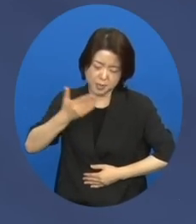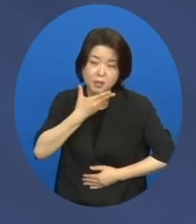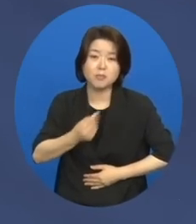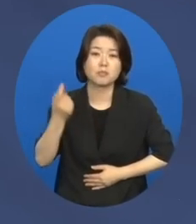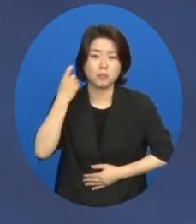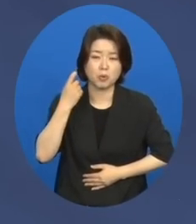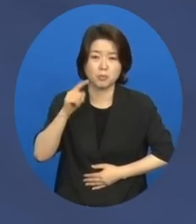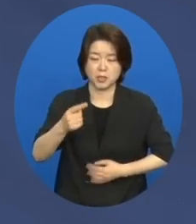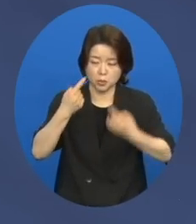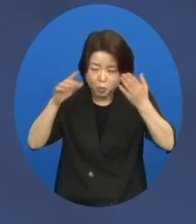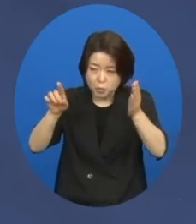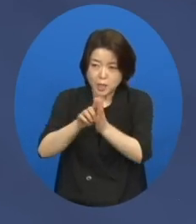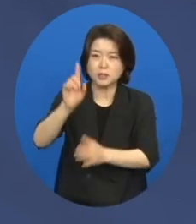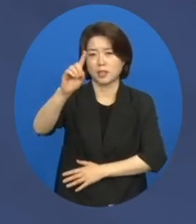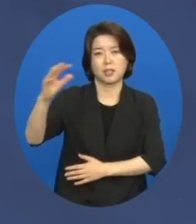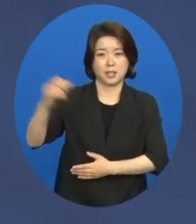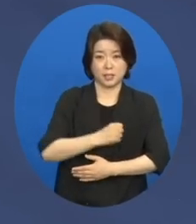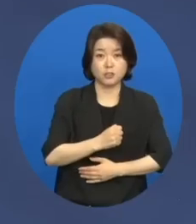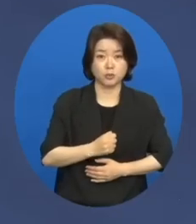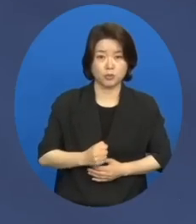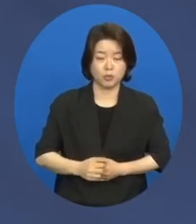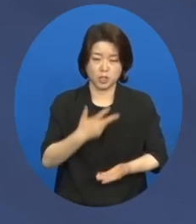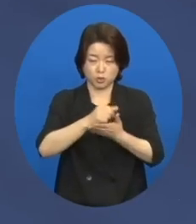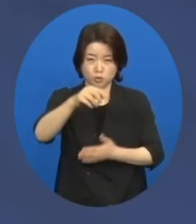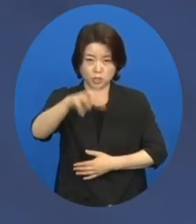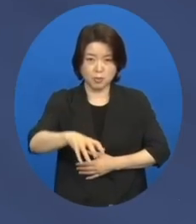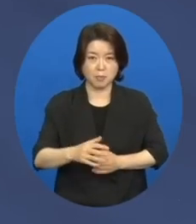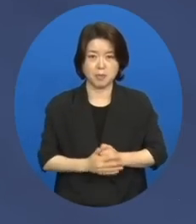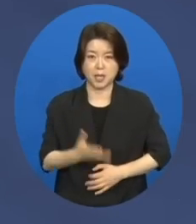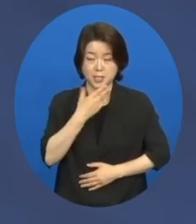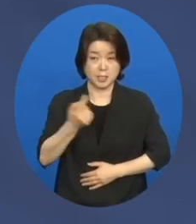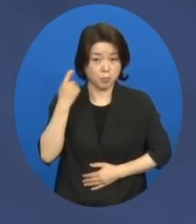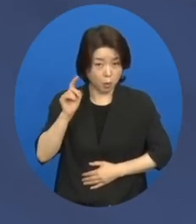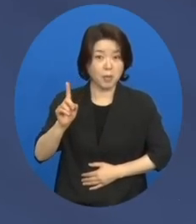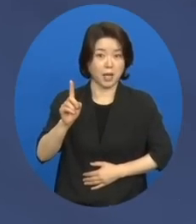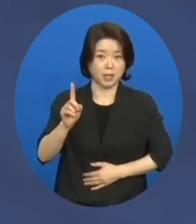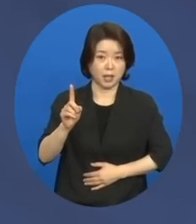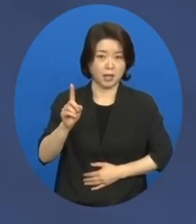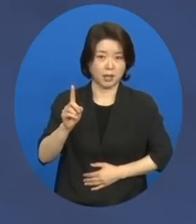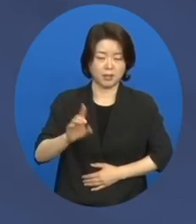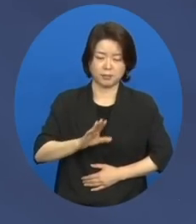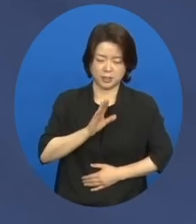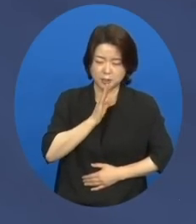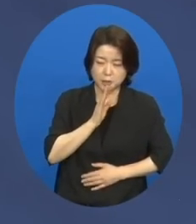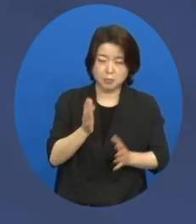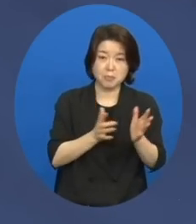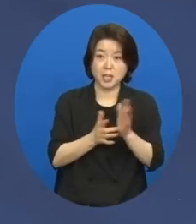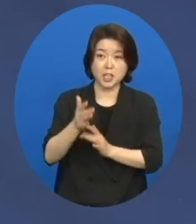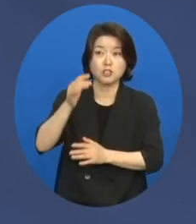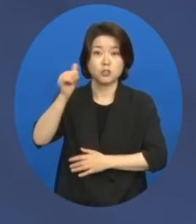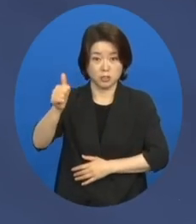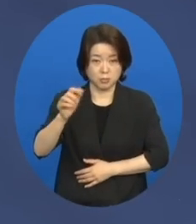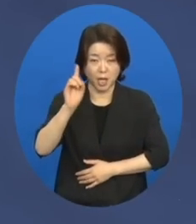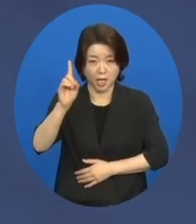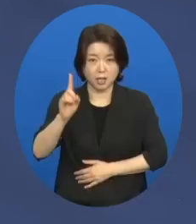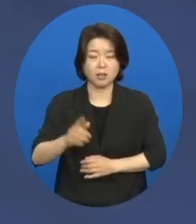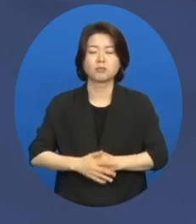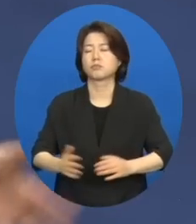이 확신 하나 붙들고, 그리고 주님 앞에 이 복음이면 정말 예수면